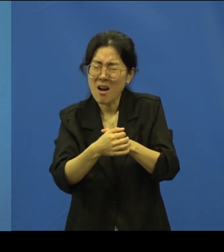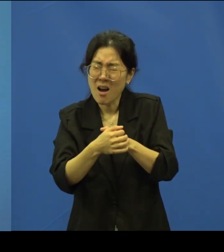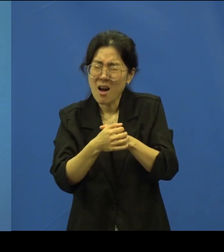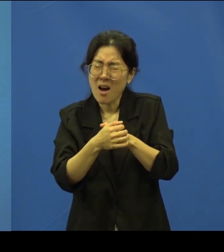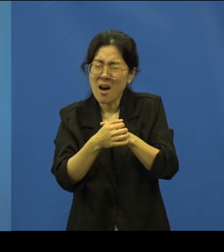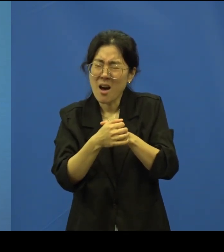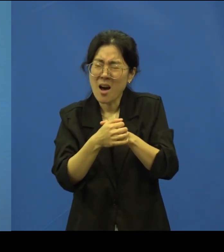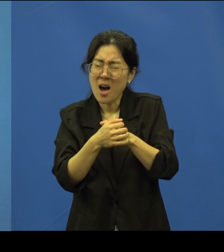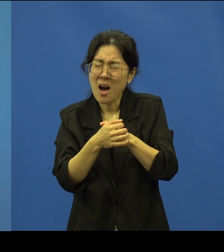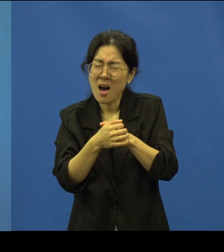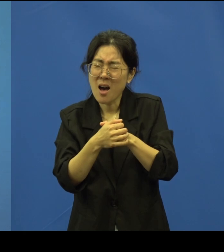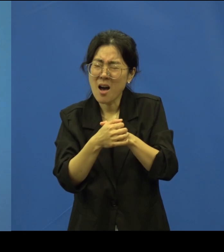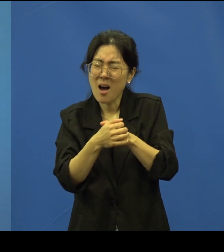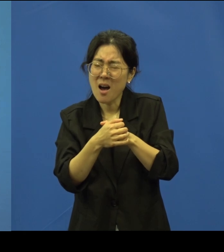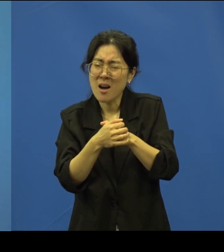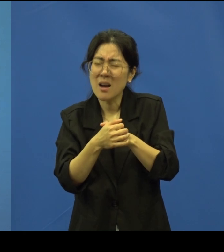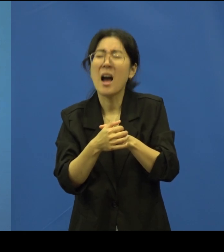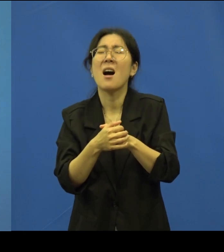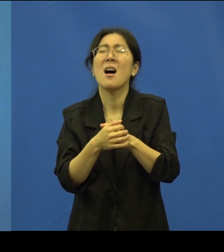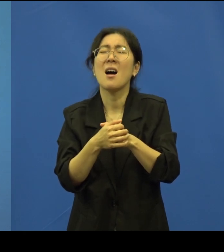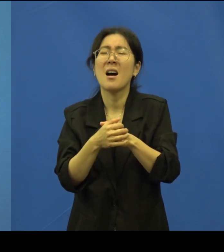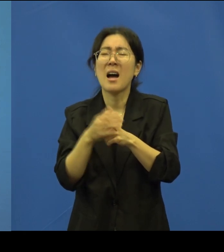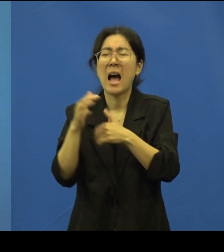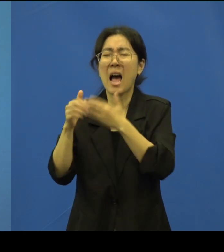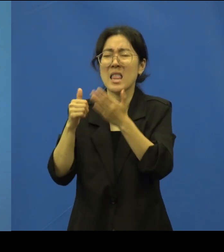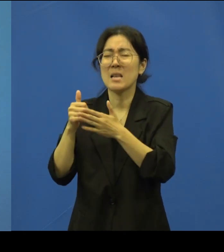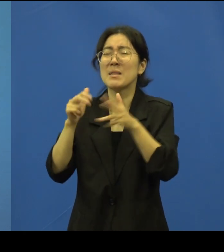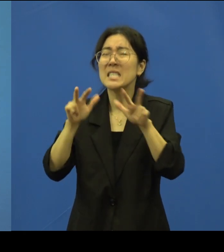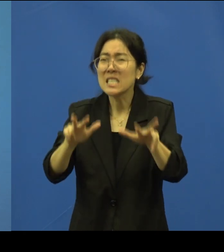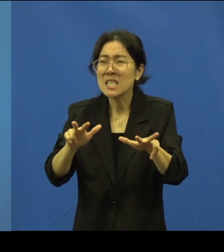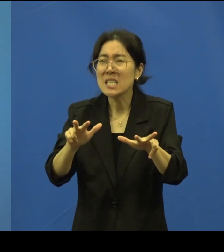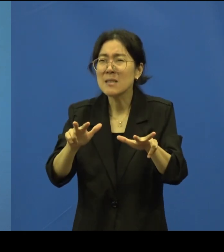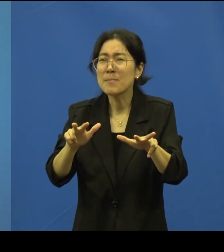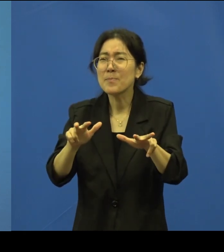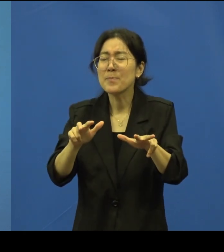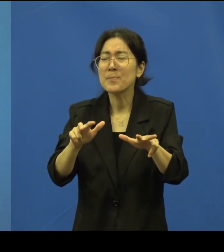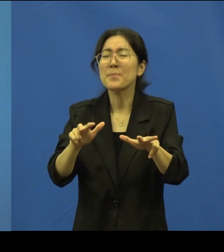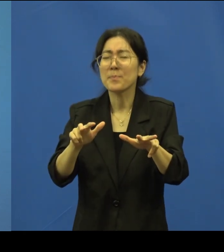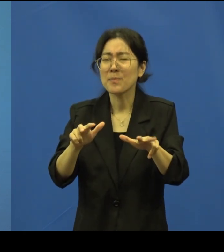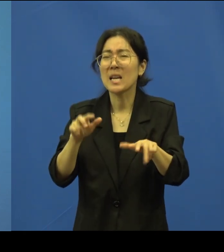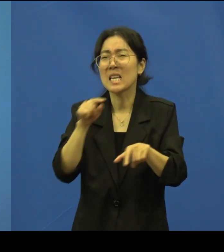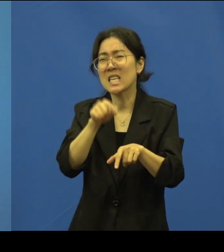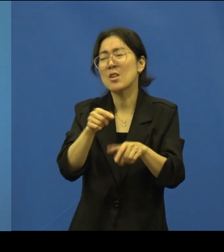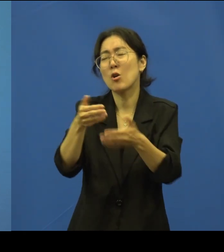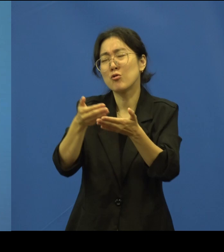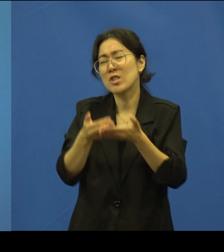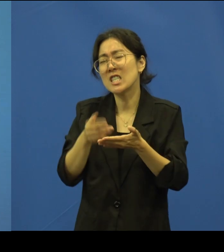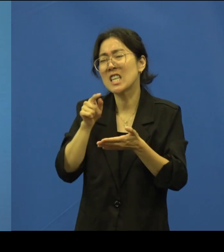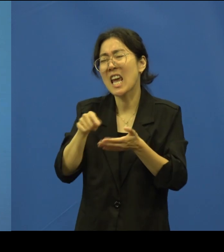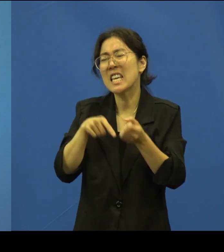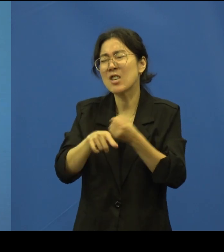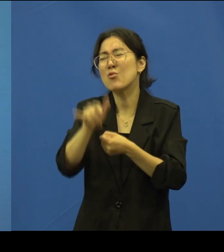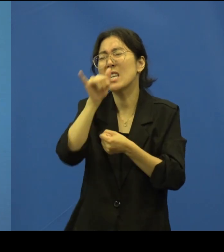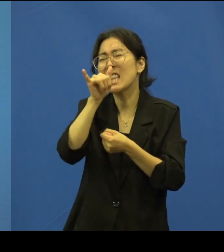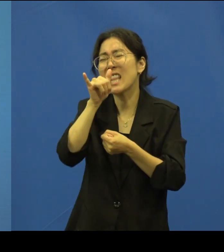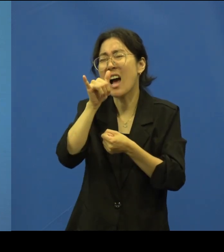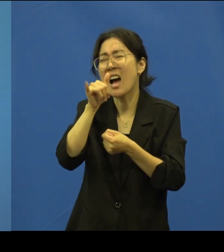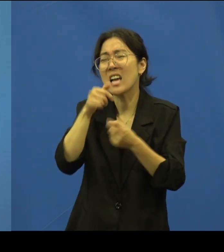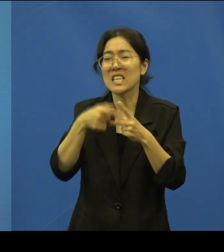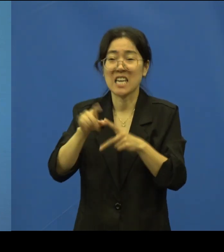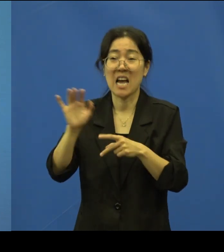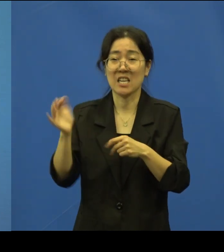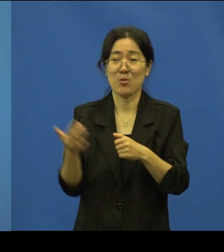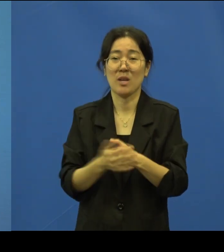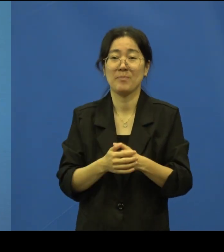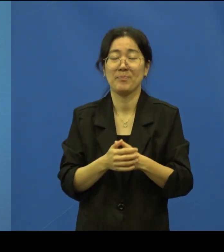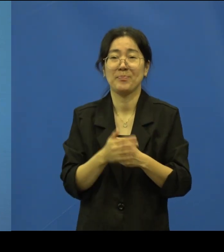사람들의 믿음인 줄로 믿습니다. 마무리입니다. 여러분, 이게 한때는 잘하는데